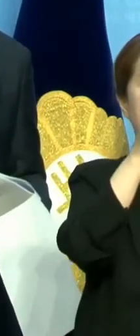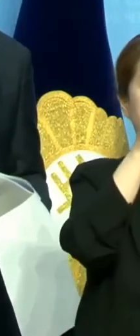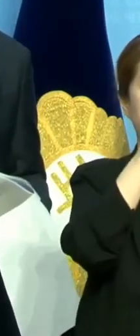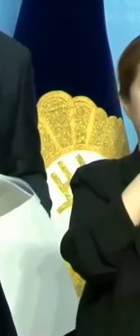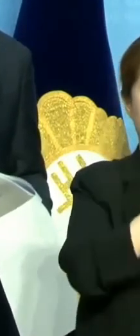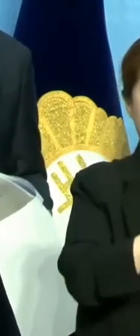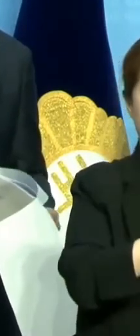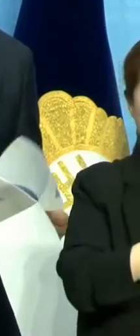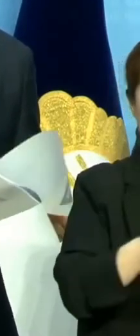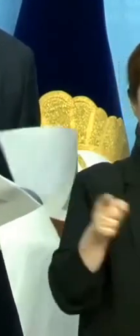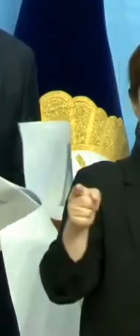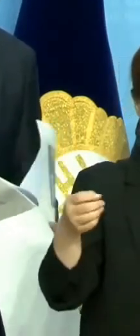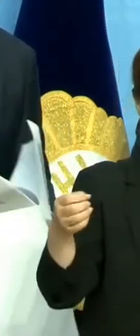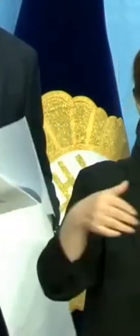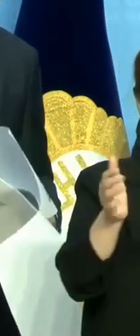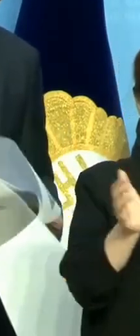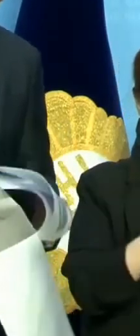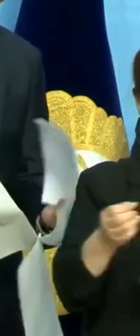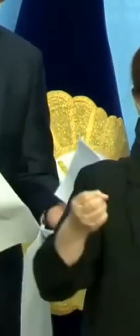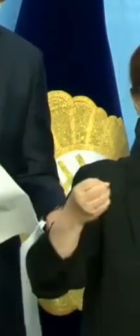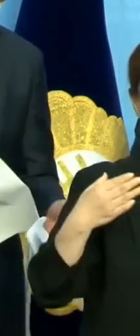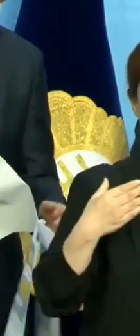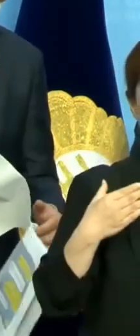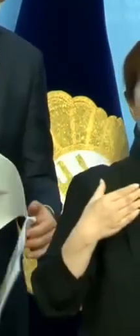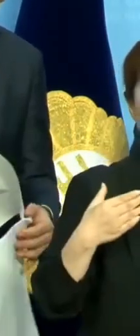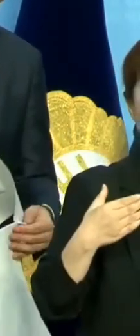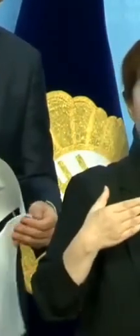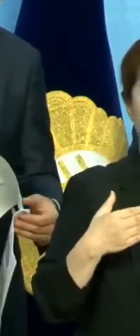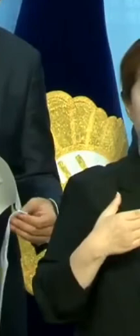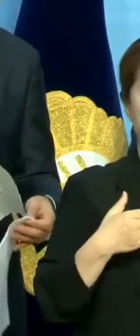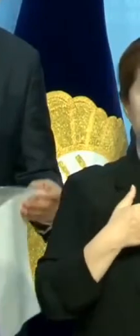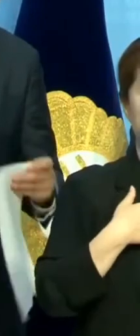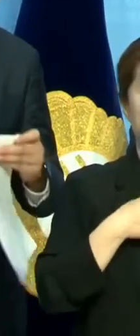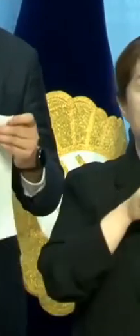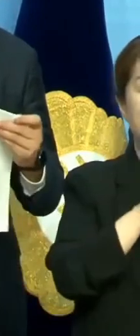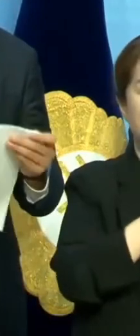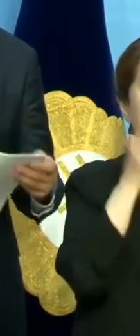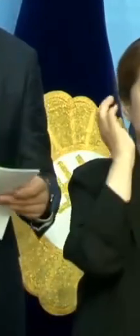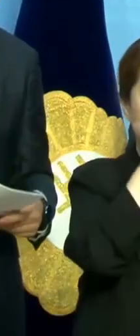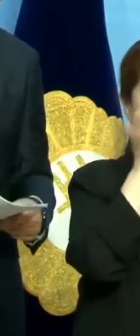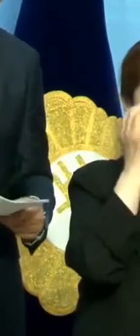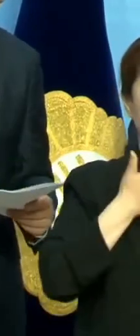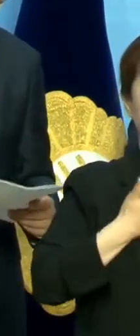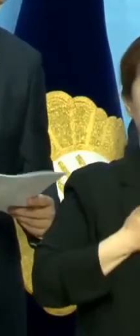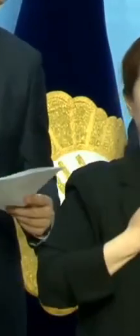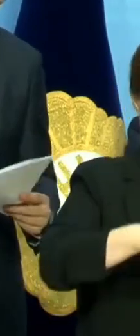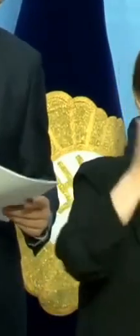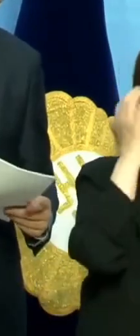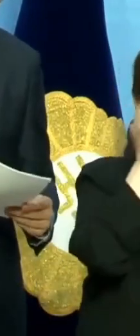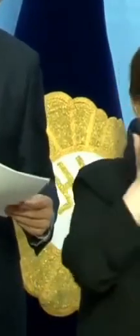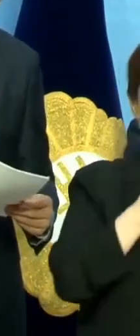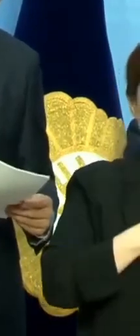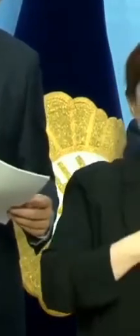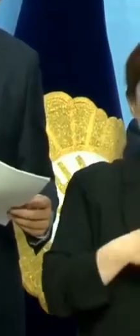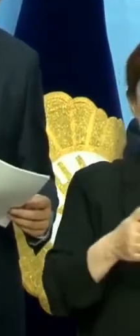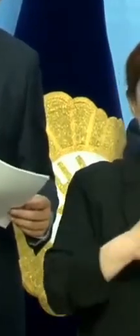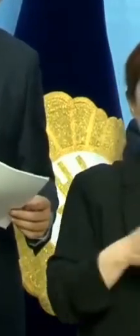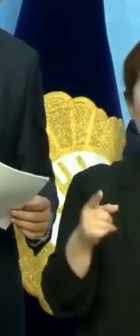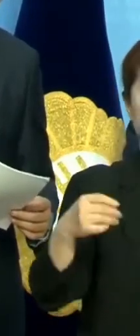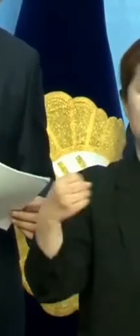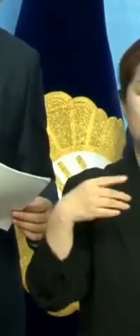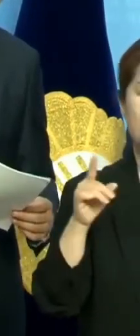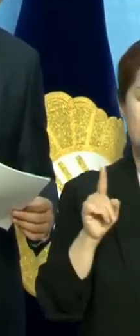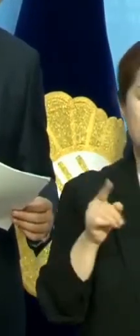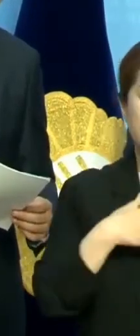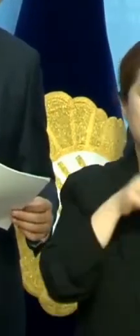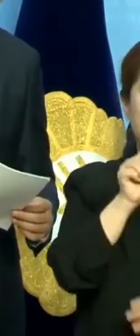후런트 측에서 와서 하겠다고 그래서 저는 경황이 없었습니다. 그래 알았다고